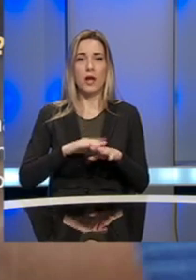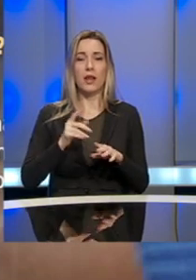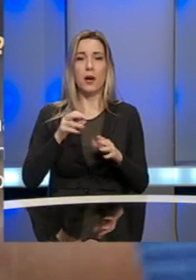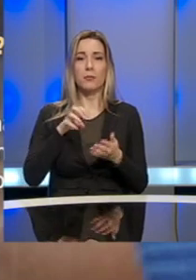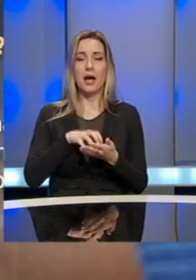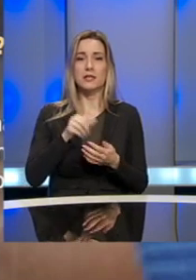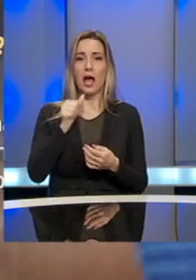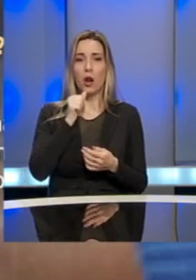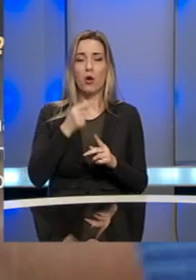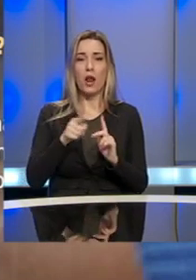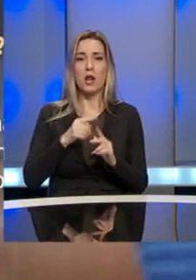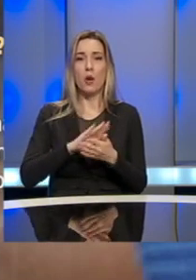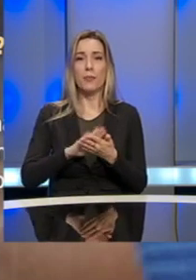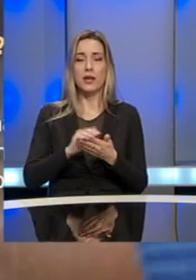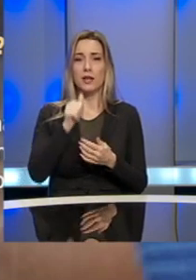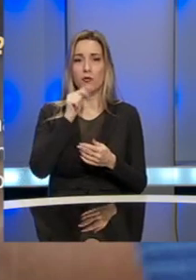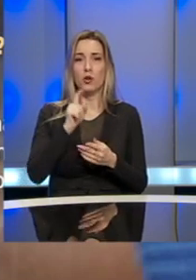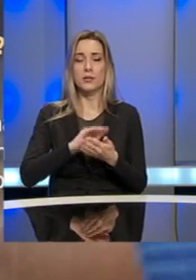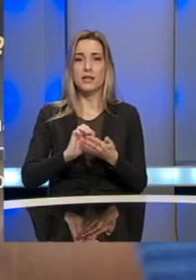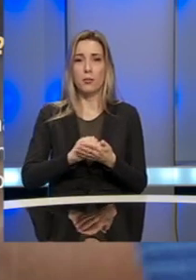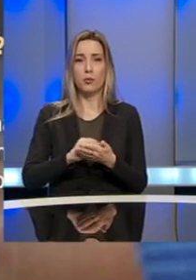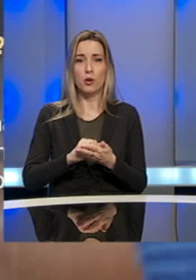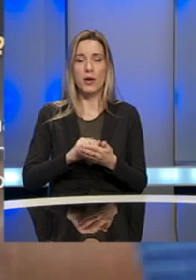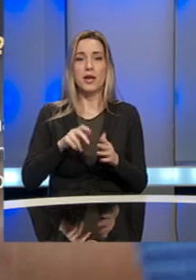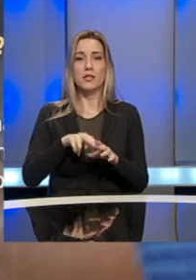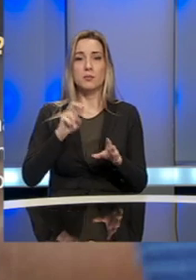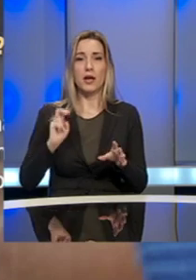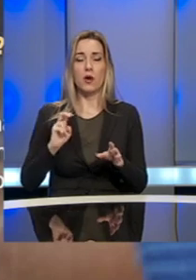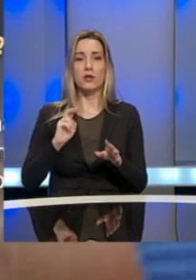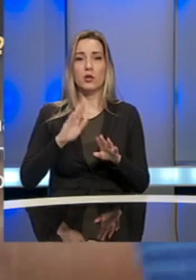bazi alkohola ili ih operte vodom i sapunom. Izbjegavajte dodirivati svoje oči, usta i nos.